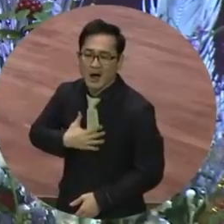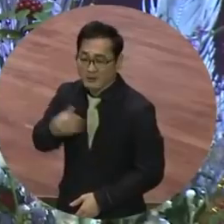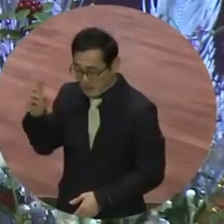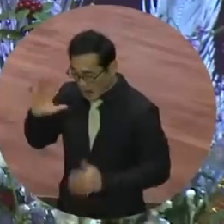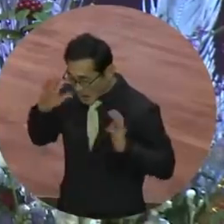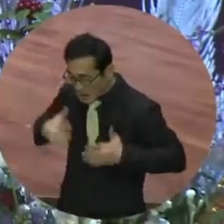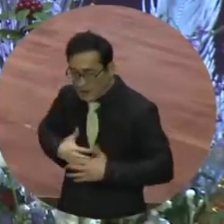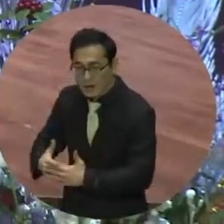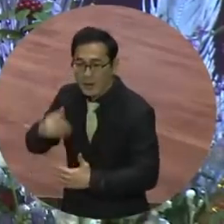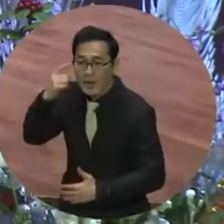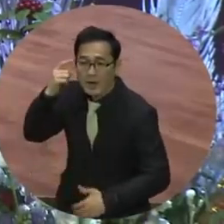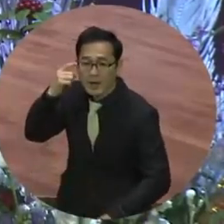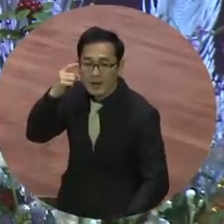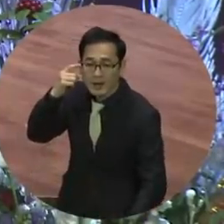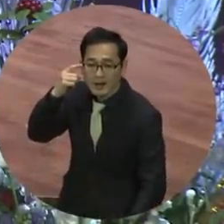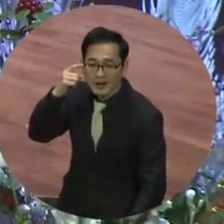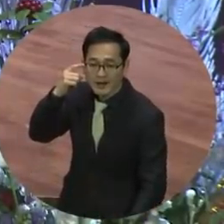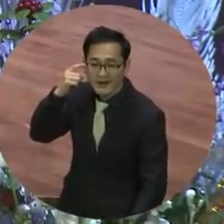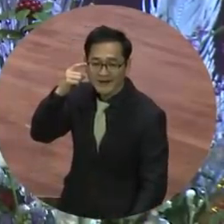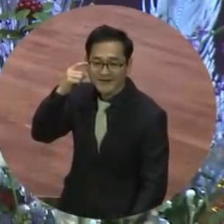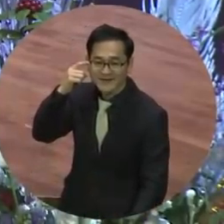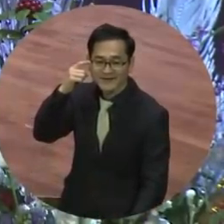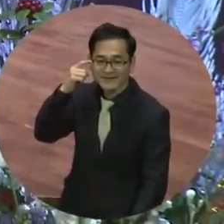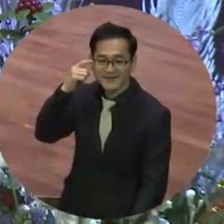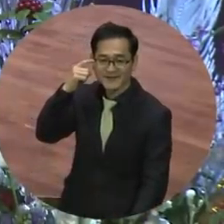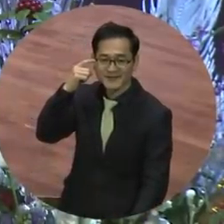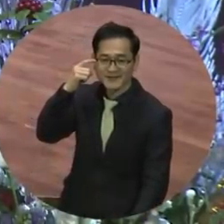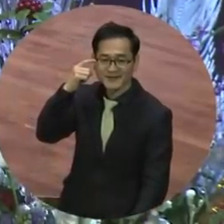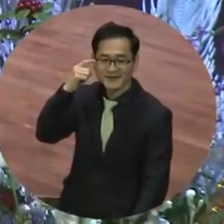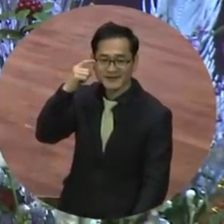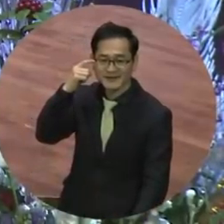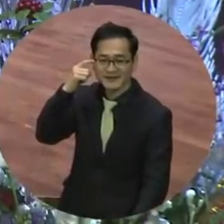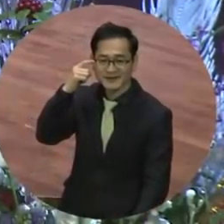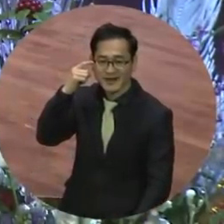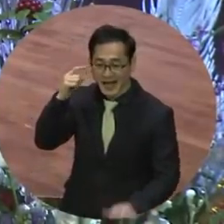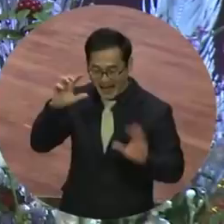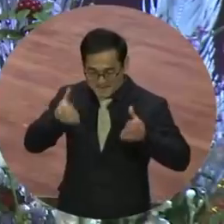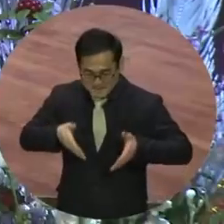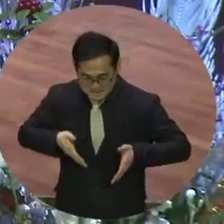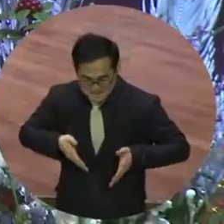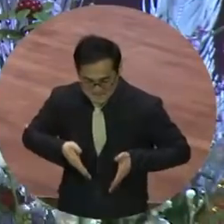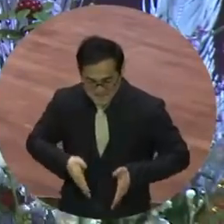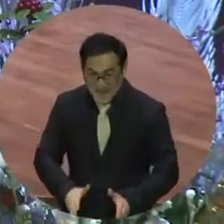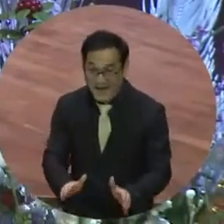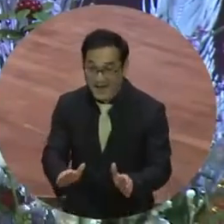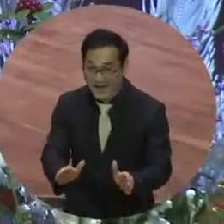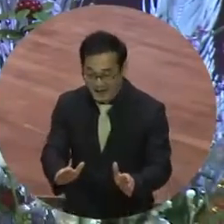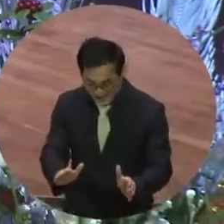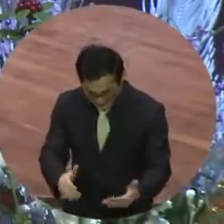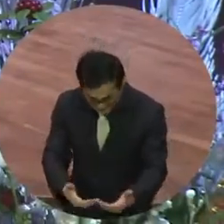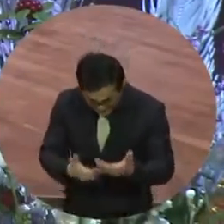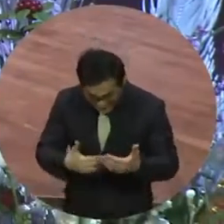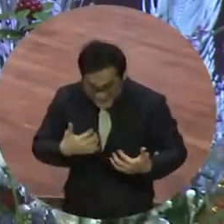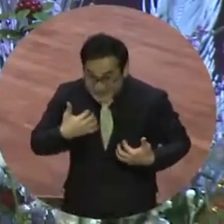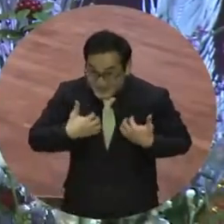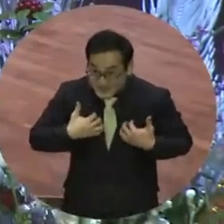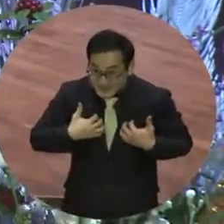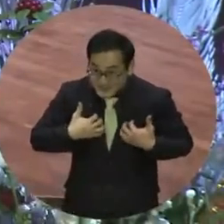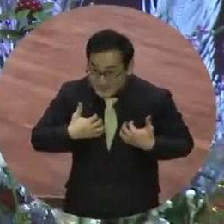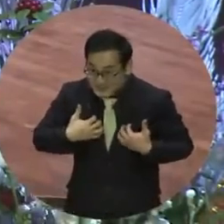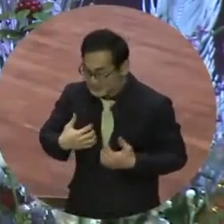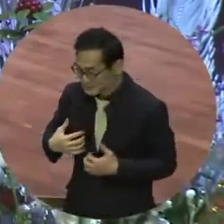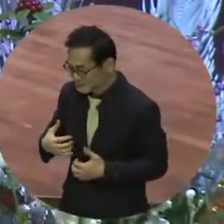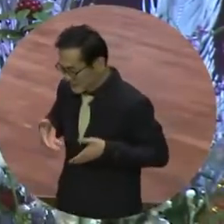또 아이를 배가 또 낳느냐. 세상에 태어난 아이로 인해 가지고 그 기쁨이 해산의 이